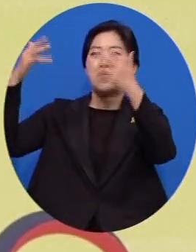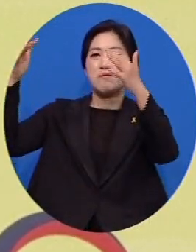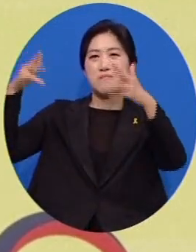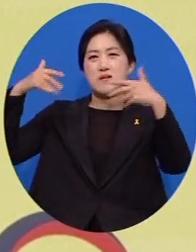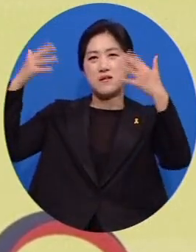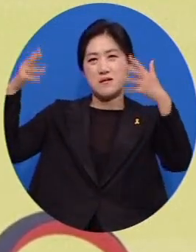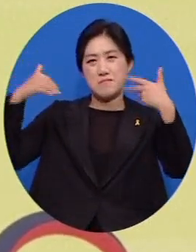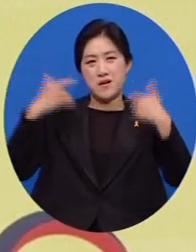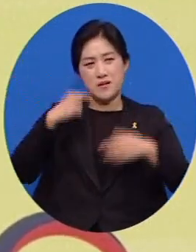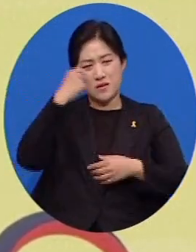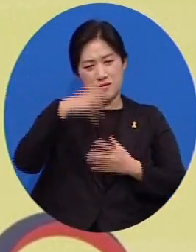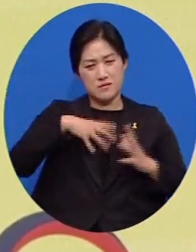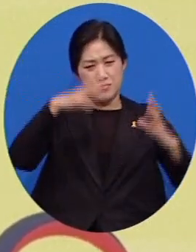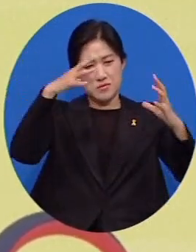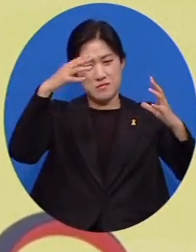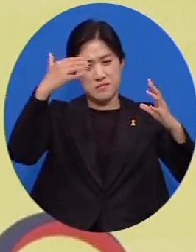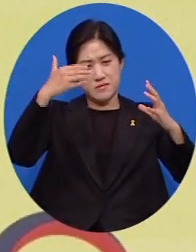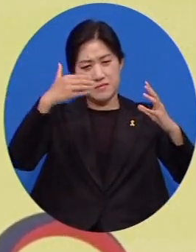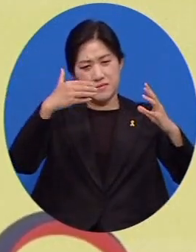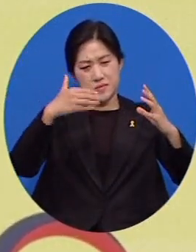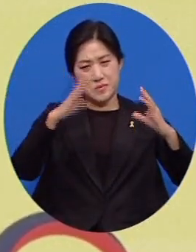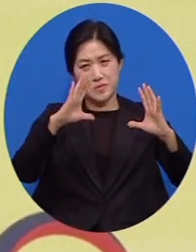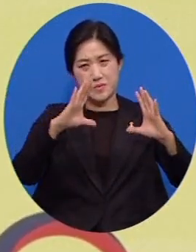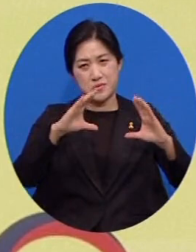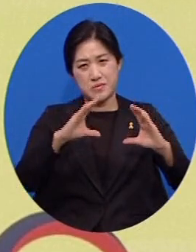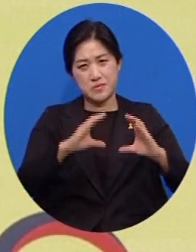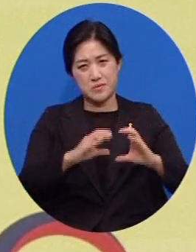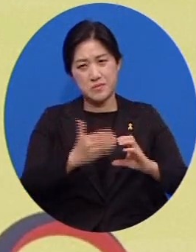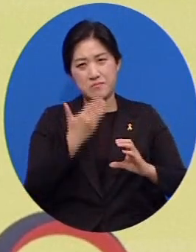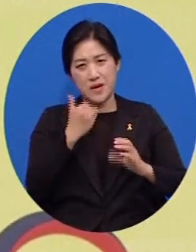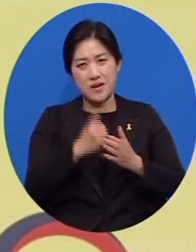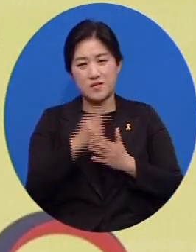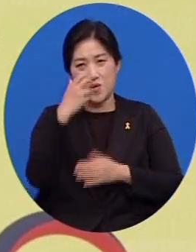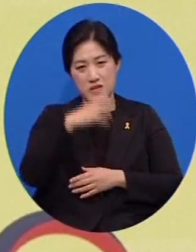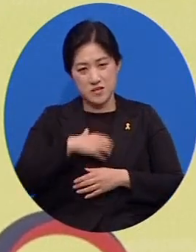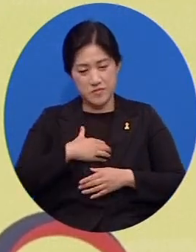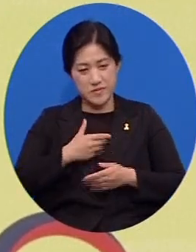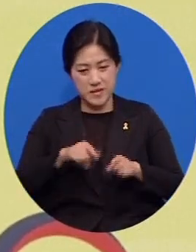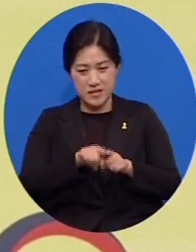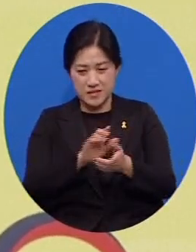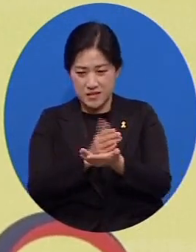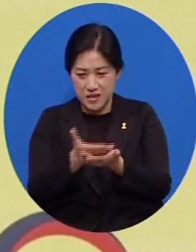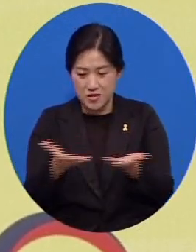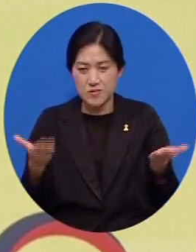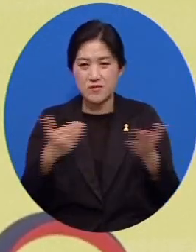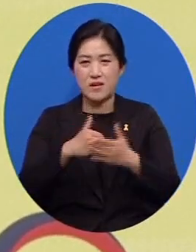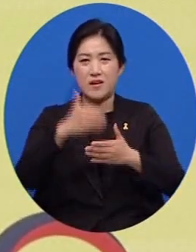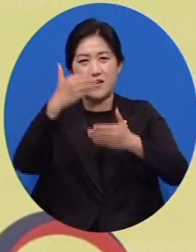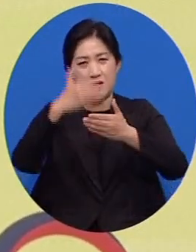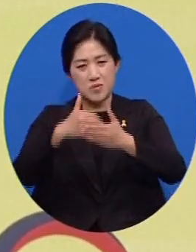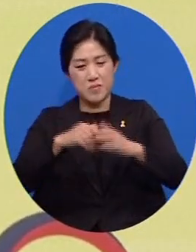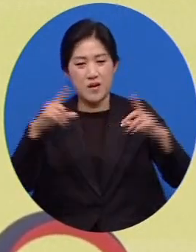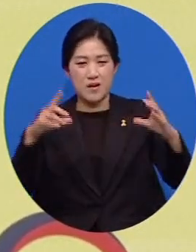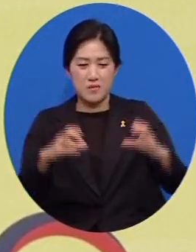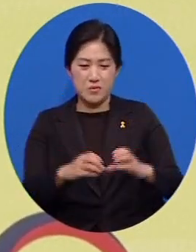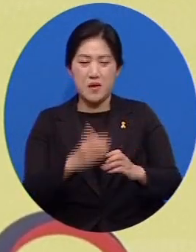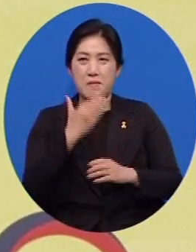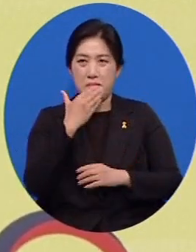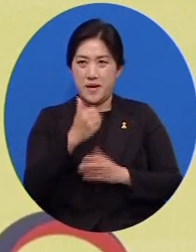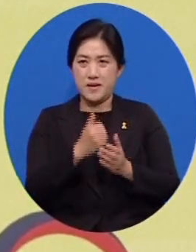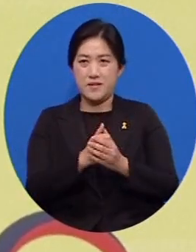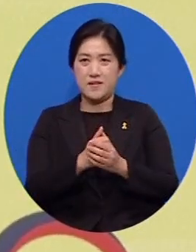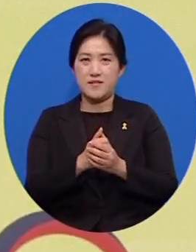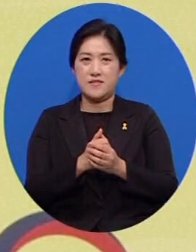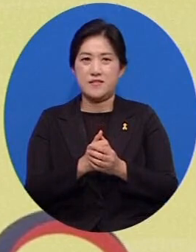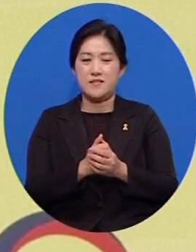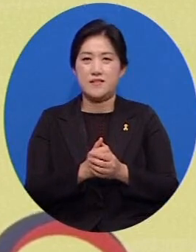조금씩 깎아나가 반감됩니다. 또 슬픔은 같이 나눌 때 반감됩니다. 영화나 연극,